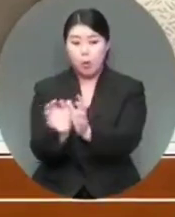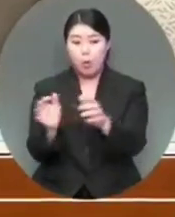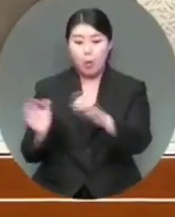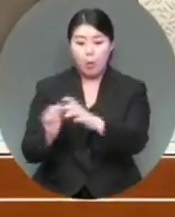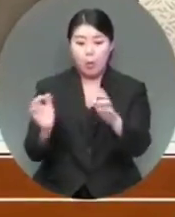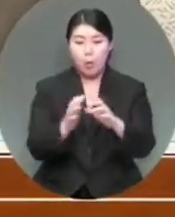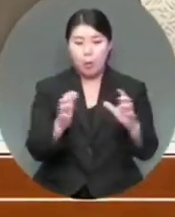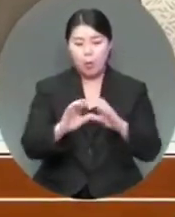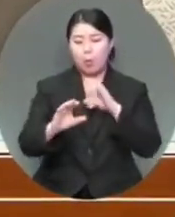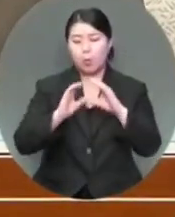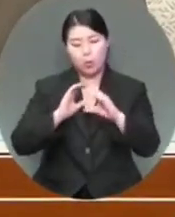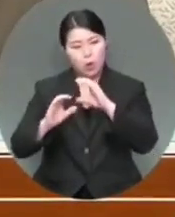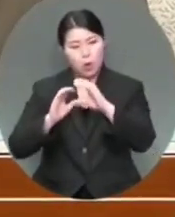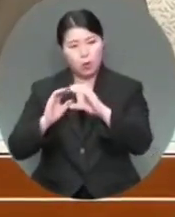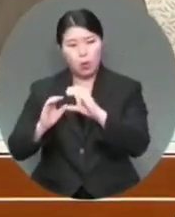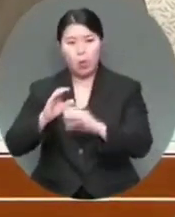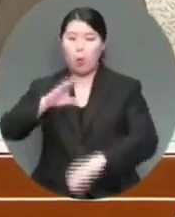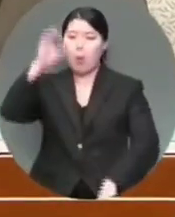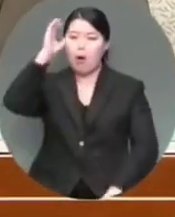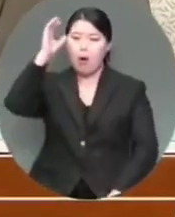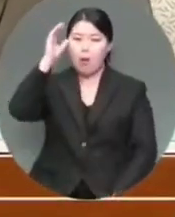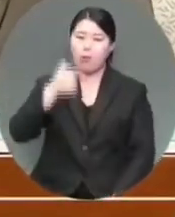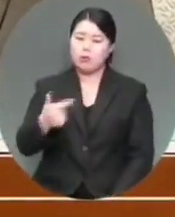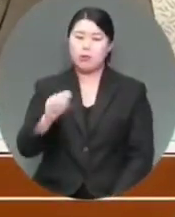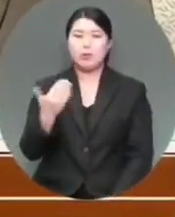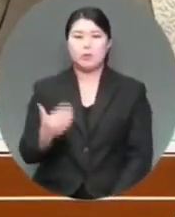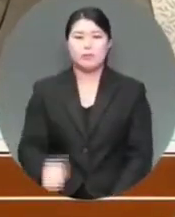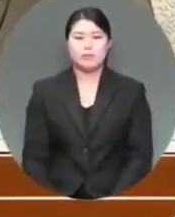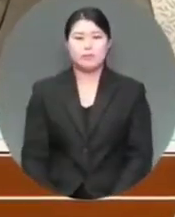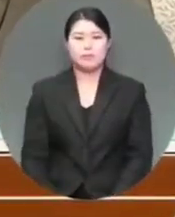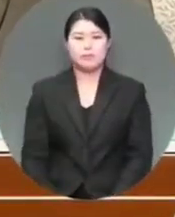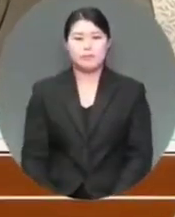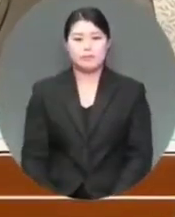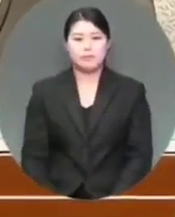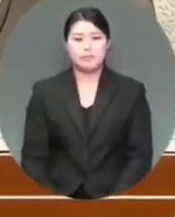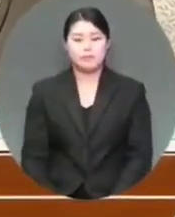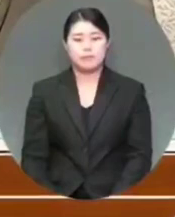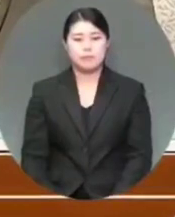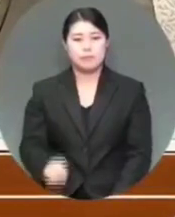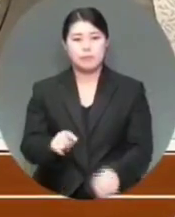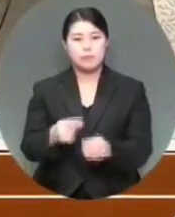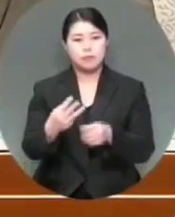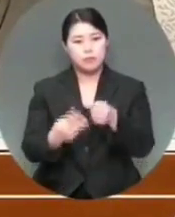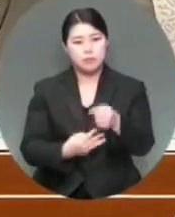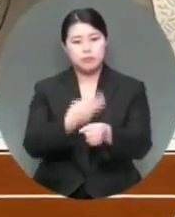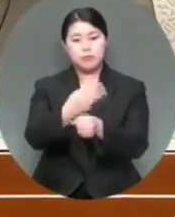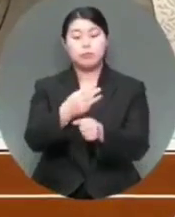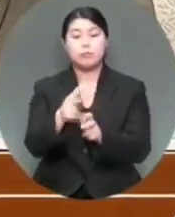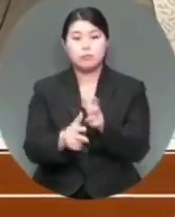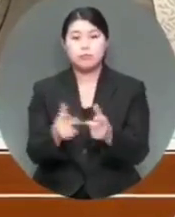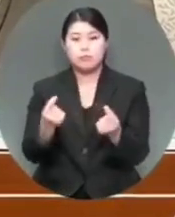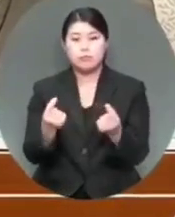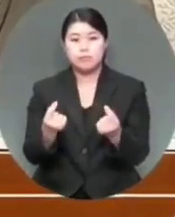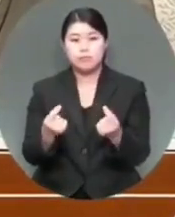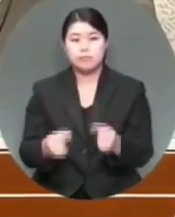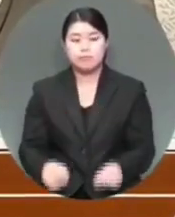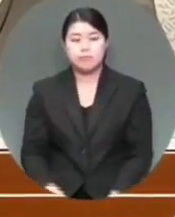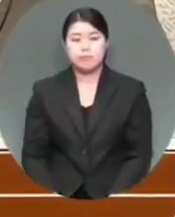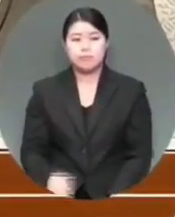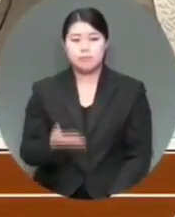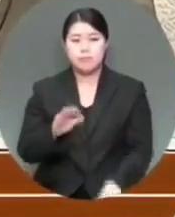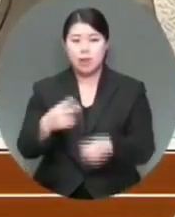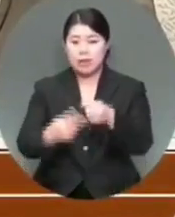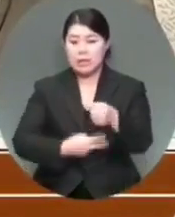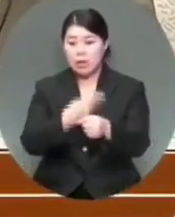마을의 소통도 되면서 아주 기대감이 큰 사업인데요. 이게 3년 사업인데 그